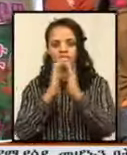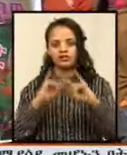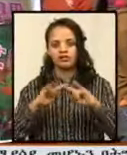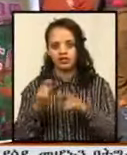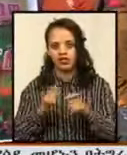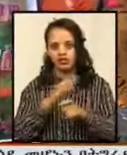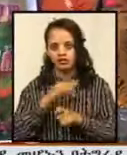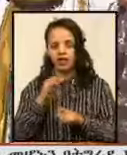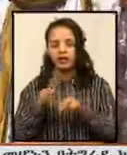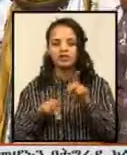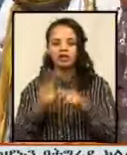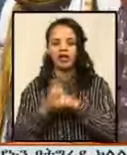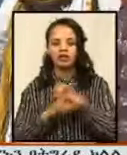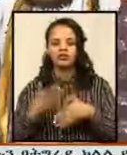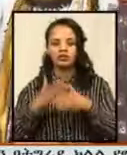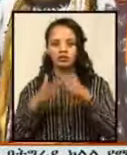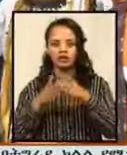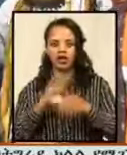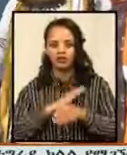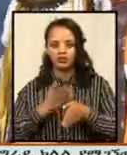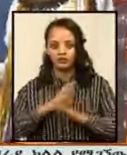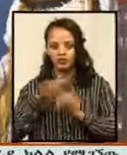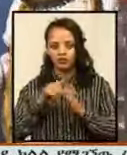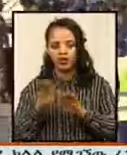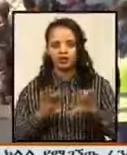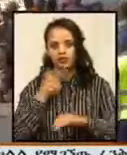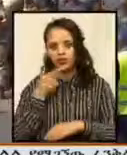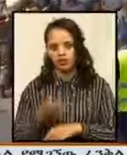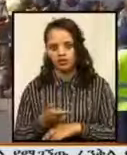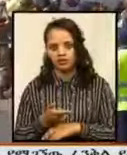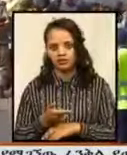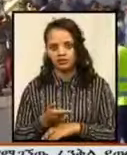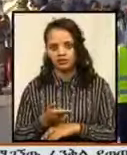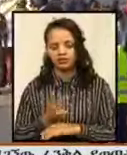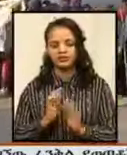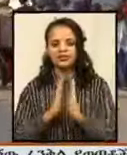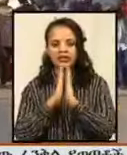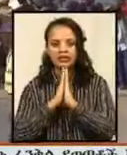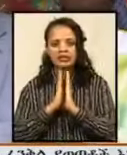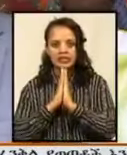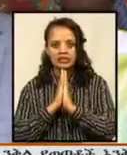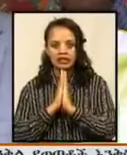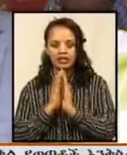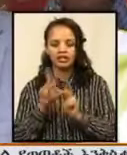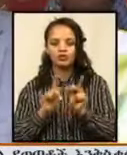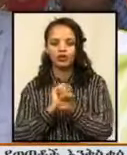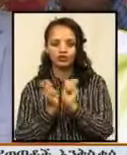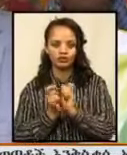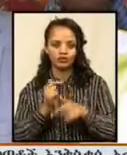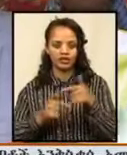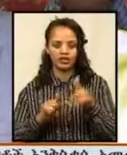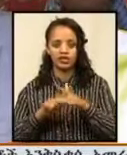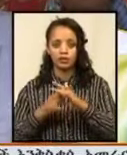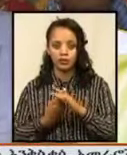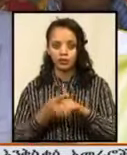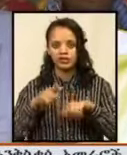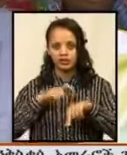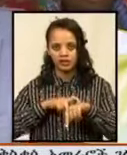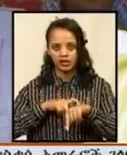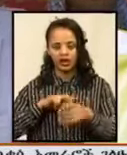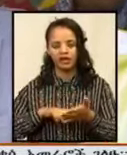አስተዳደርና ህዝብ ለሀገር ግንባታ አቅሙ የፈቀደውን ሁሉ ያደርጋልን ብለዋል። የስልጤ ህዝብ የለውጡ ሂደት ከጀመረበት ጊዜ